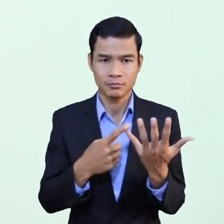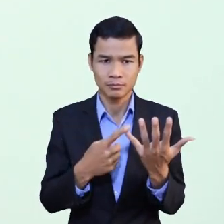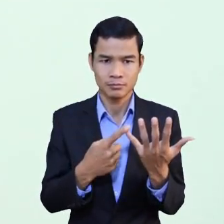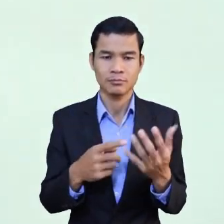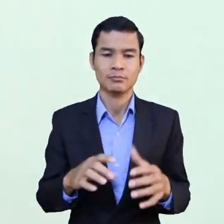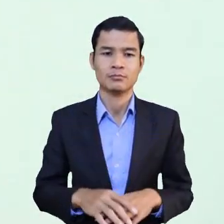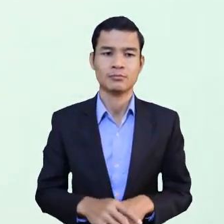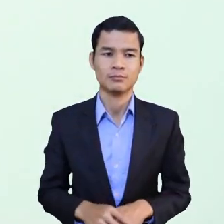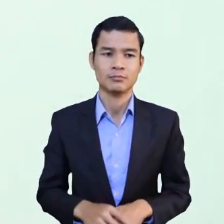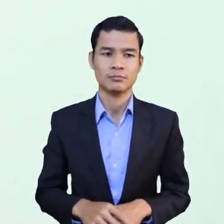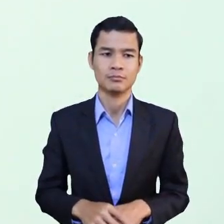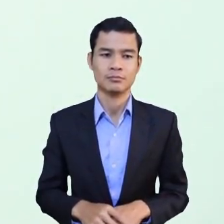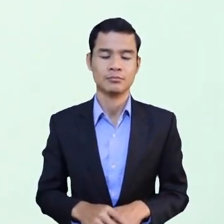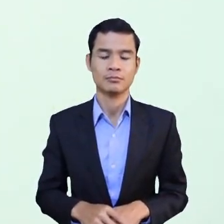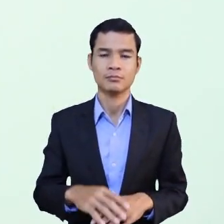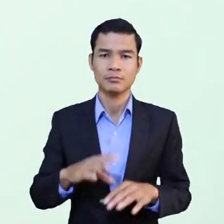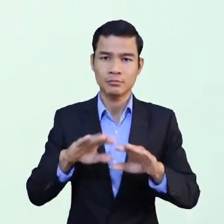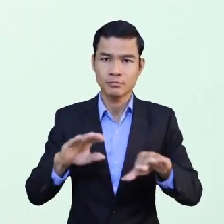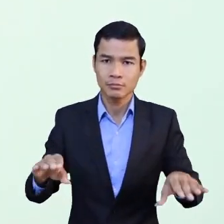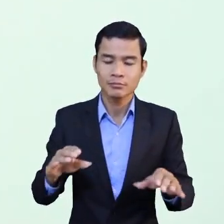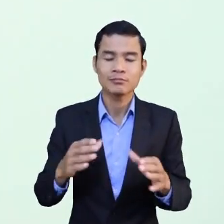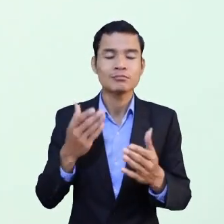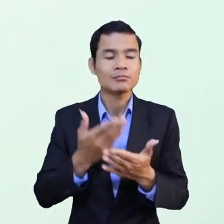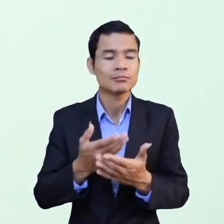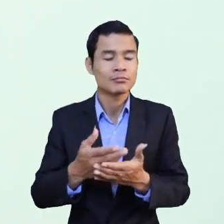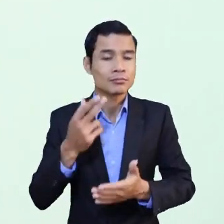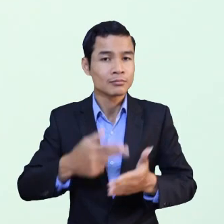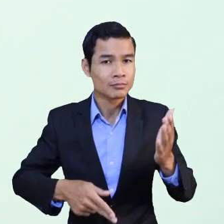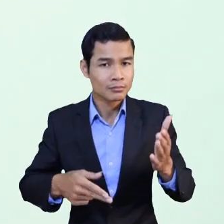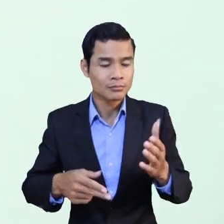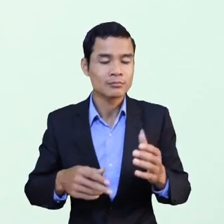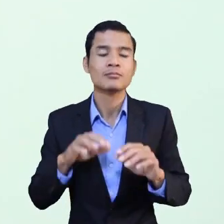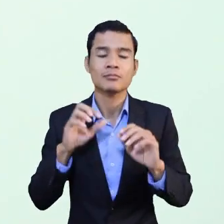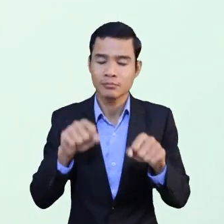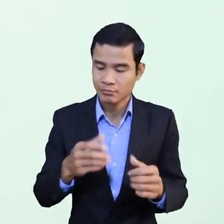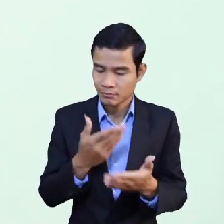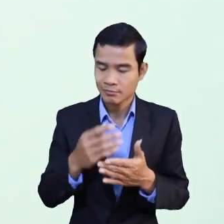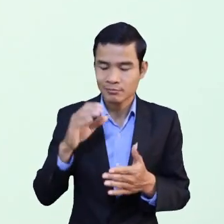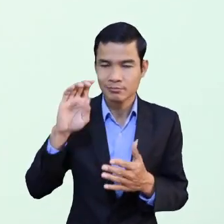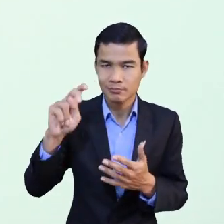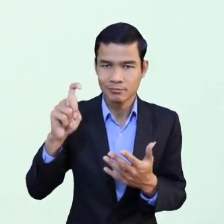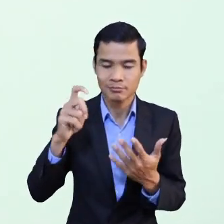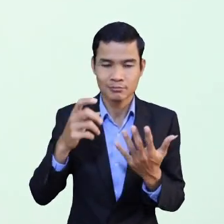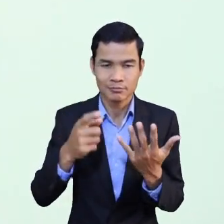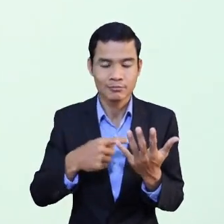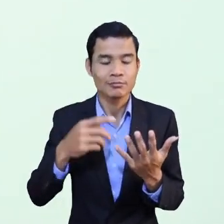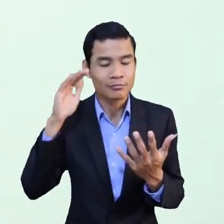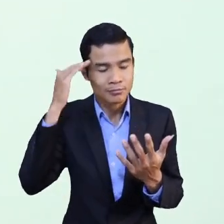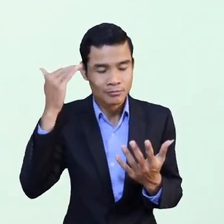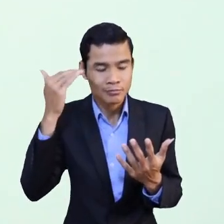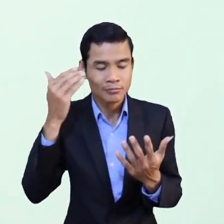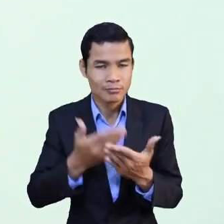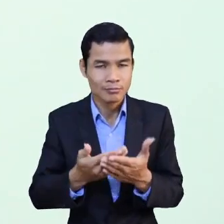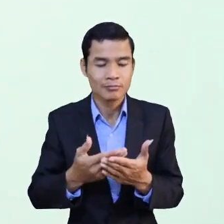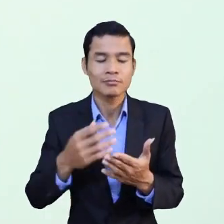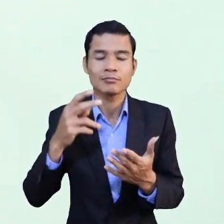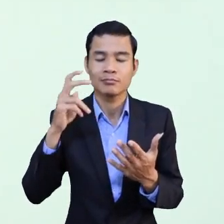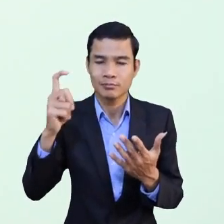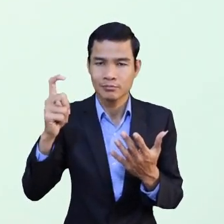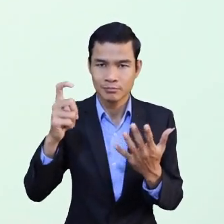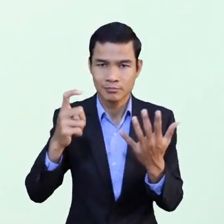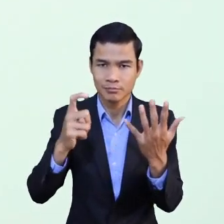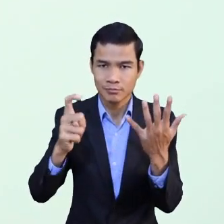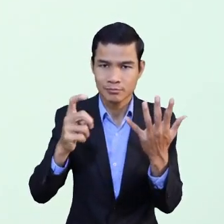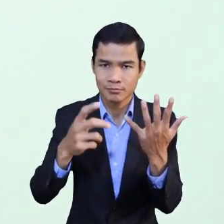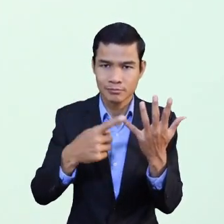ខេចាអញ្ចឹងគាត់ឈ្មោះអីកូនចាគឺឈ្មោះខេអញ្ចឹងគាត់បានឃើញរូបភាពហើយ